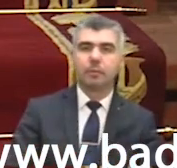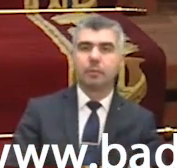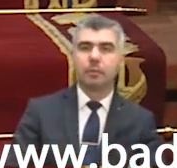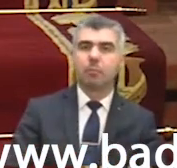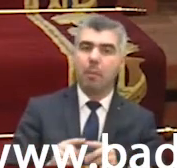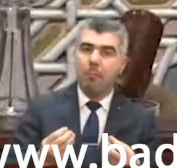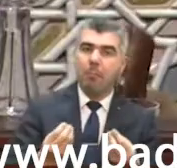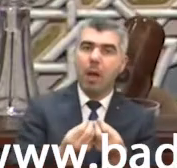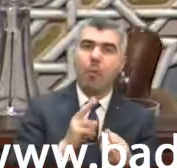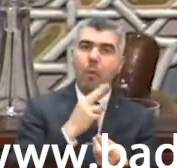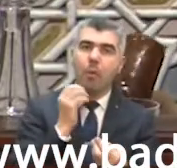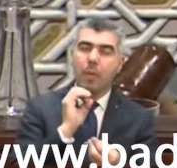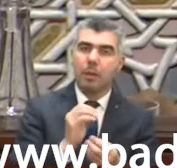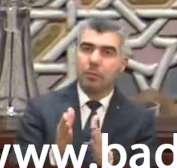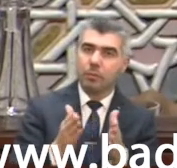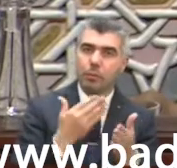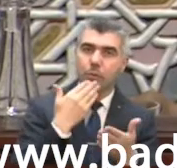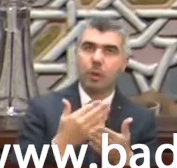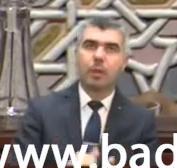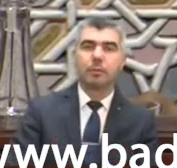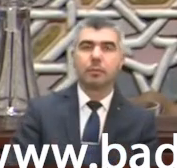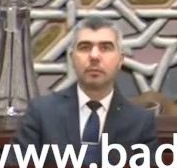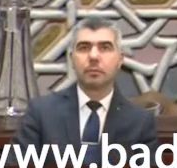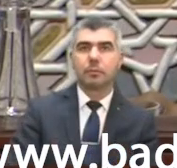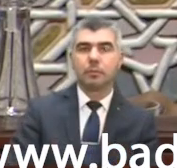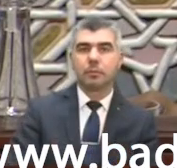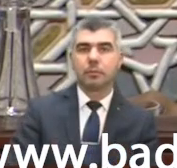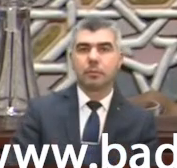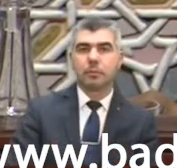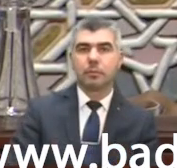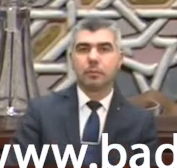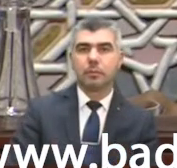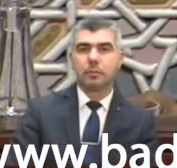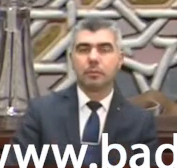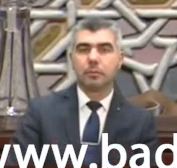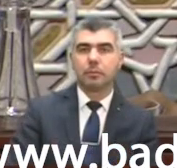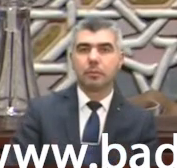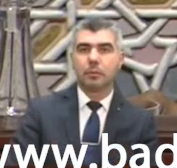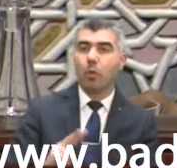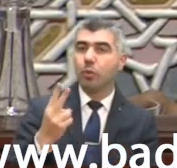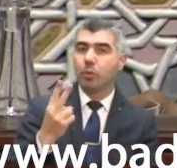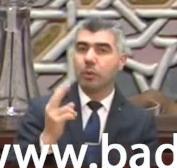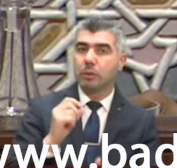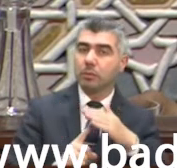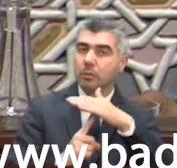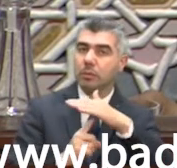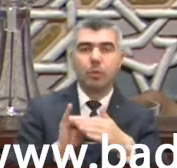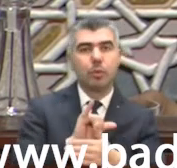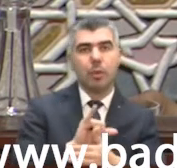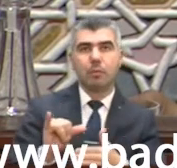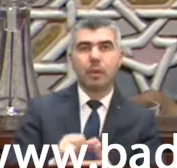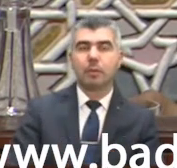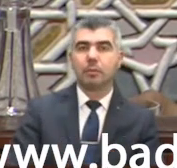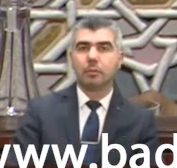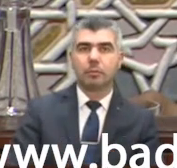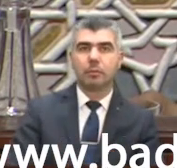في الاغلبيه ما تحضر. شكرا شكرا. لا عطيتكم نقطه نظام، لا عطيتكم نقطه نظام، لا ما يمكنش نعطيك جوج نقط نظام، اسمح لي. لا استاذ